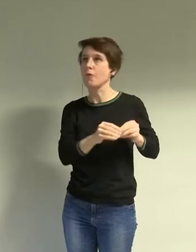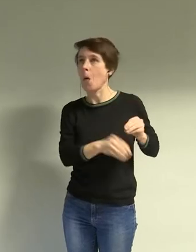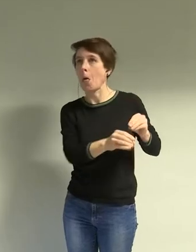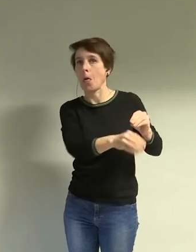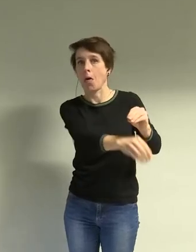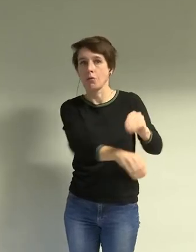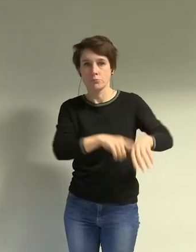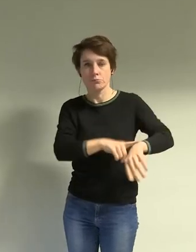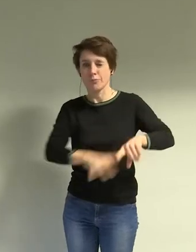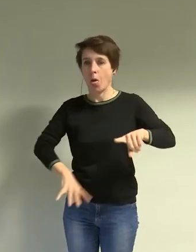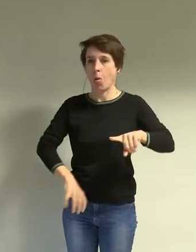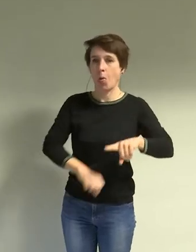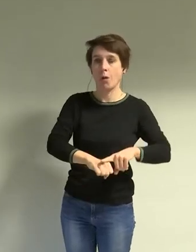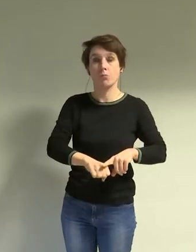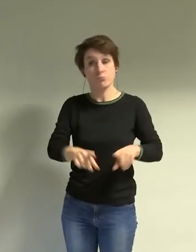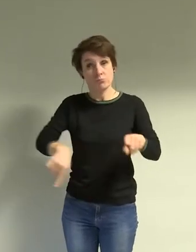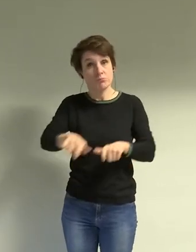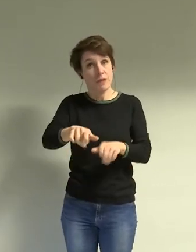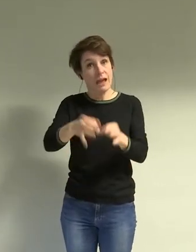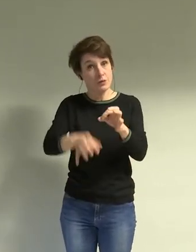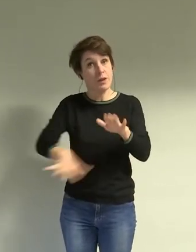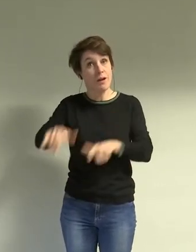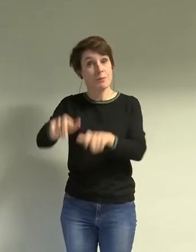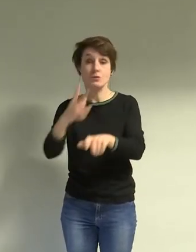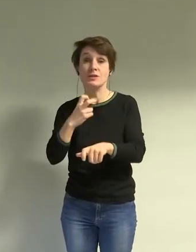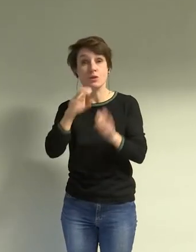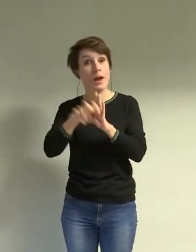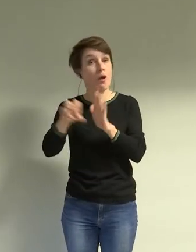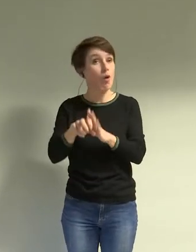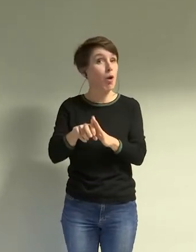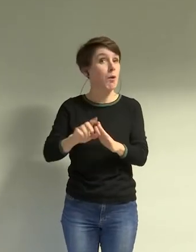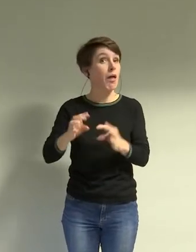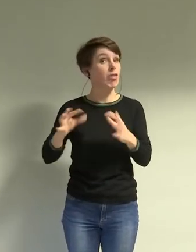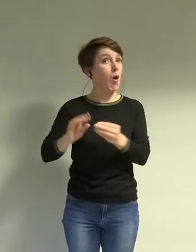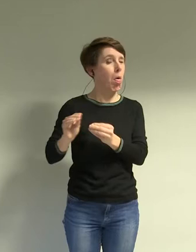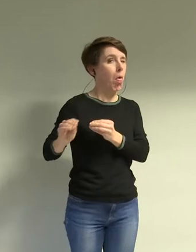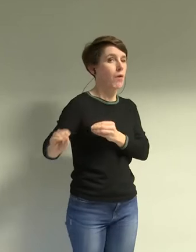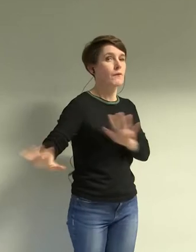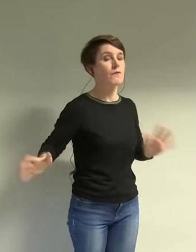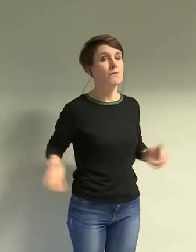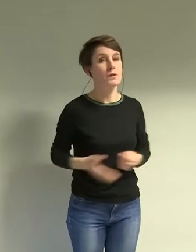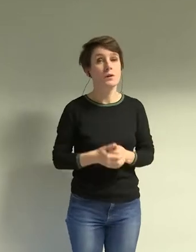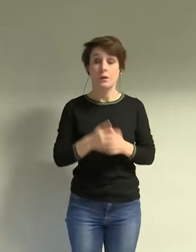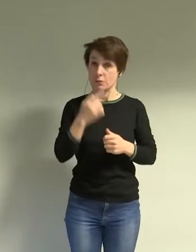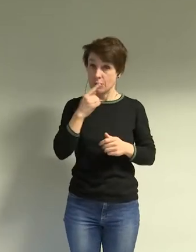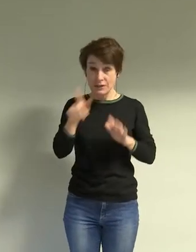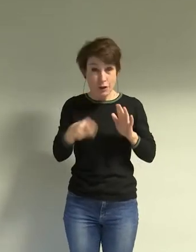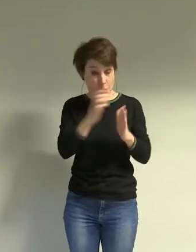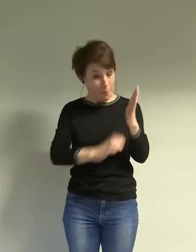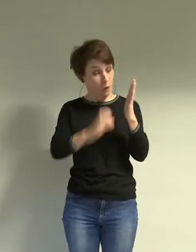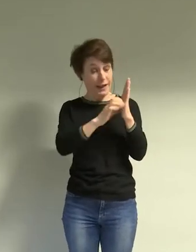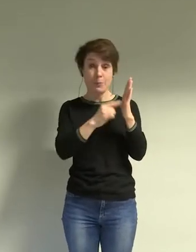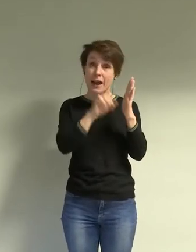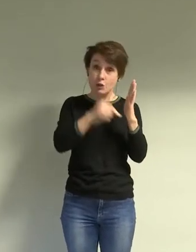pour vous en faire perdre grenoblois la première des délibérations devraient concerner les mesures concrètes que vous prenez